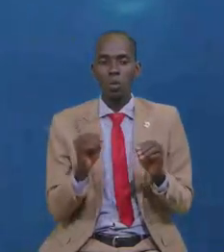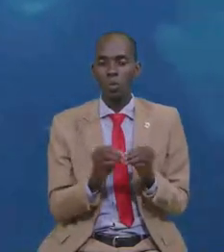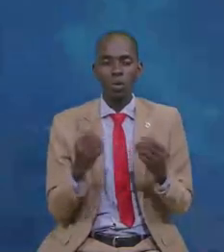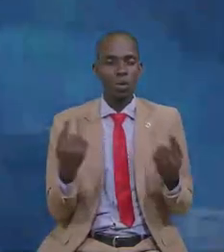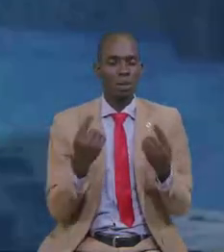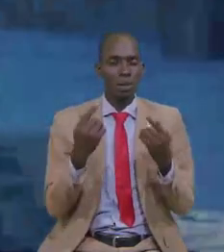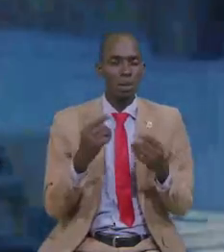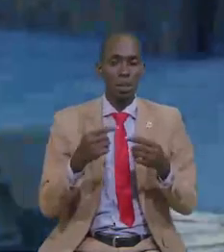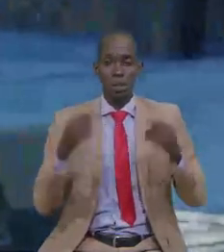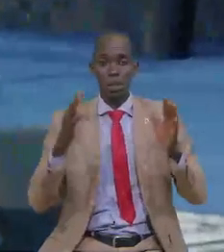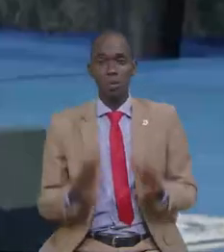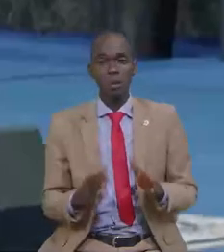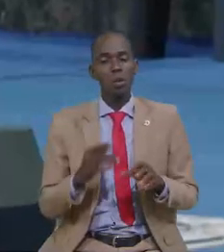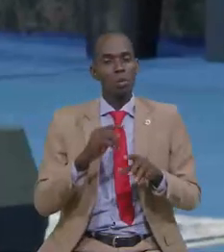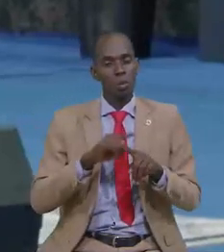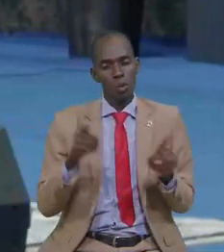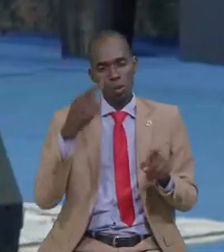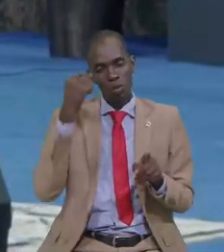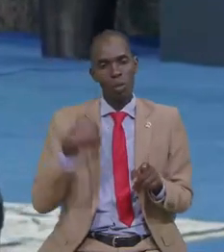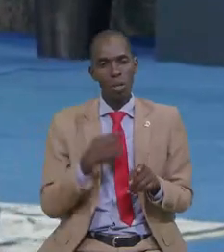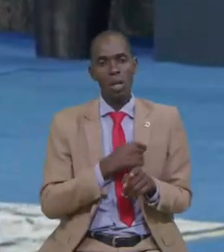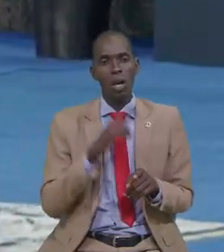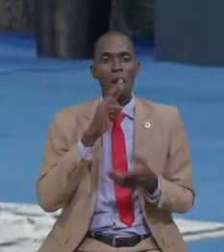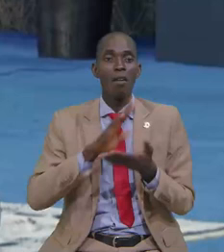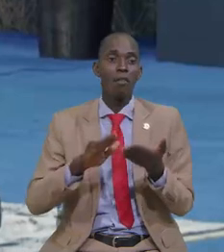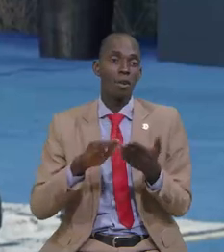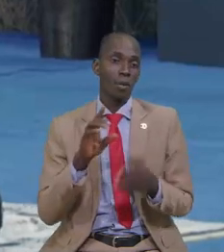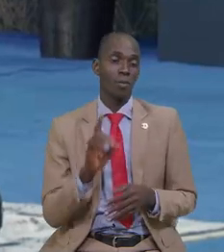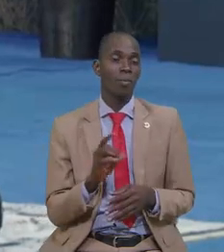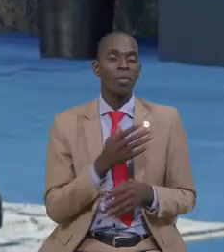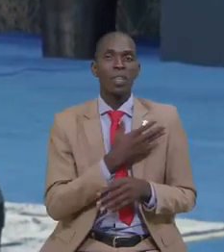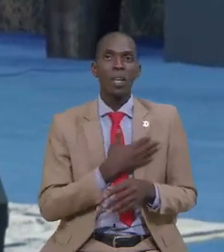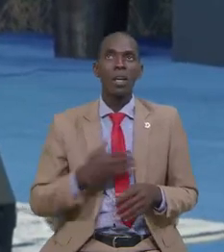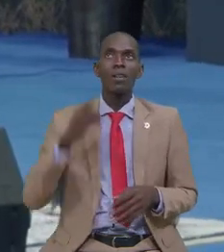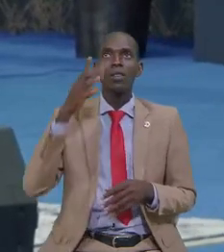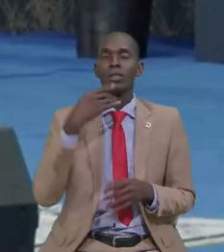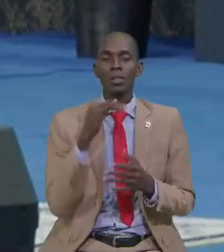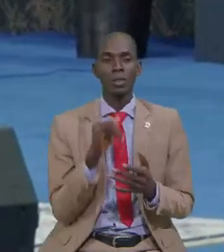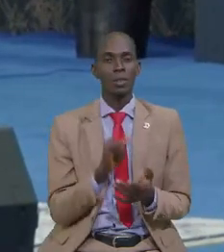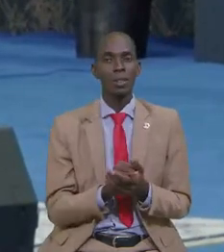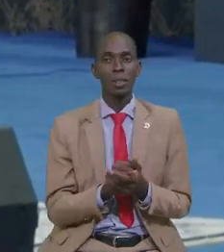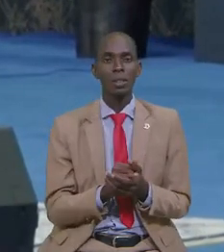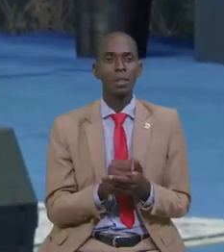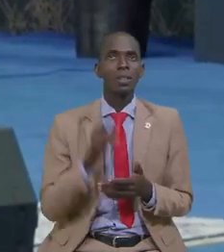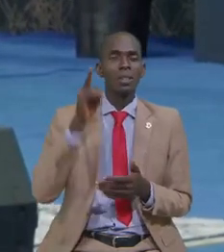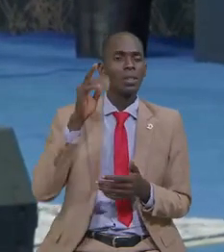pardonnés. Nous sommes devenus amis de Dieu. Dieu a dit,